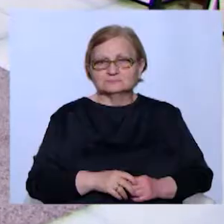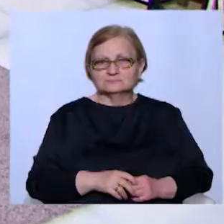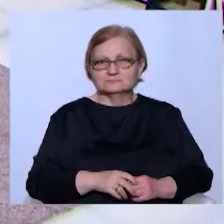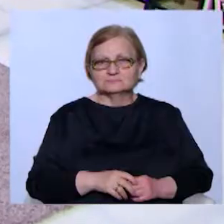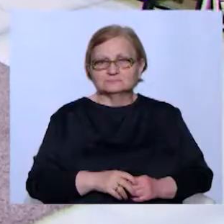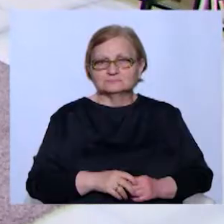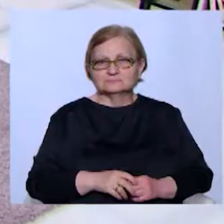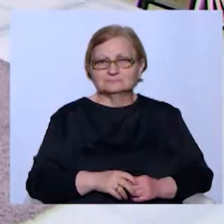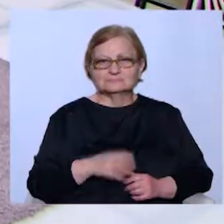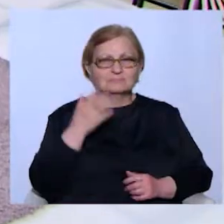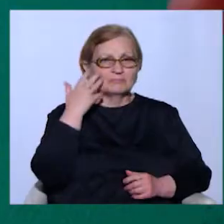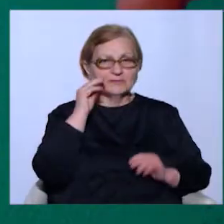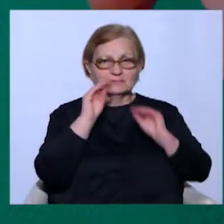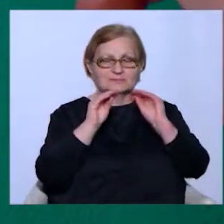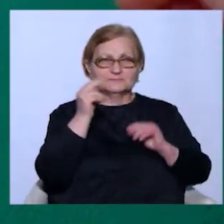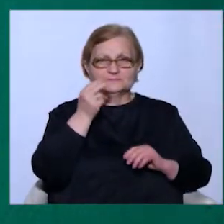ესე გავაფერადოთ.